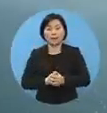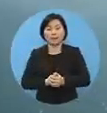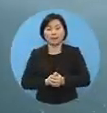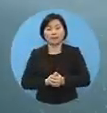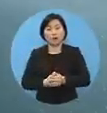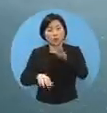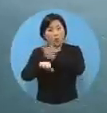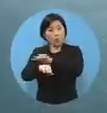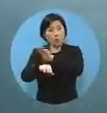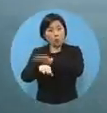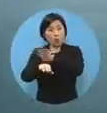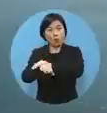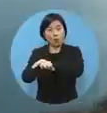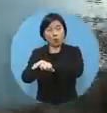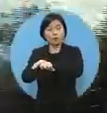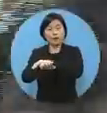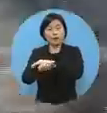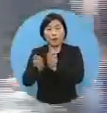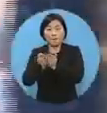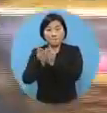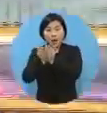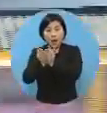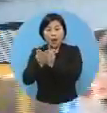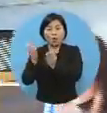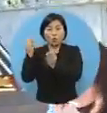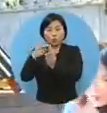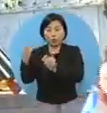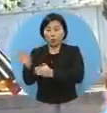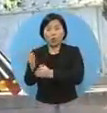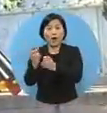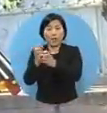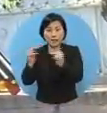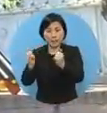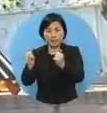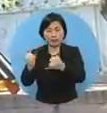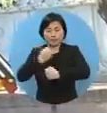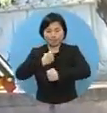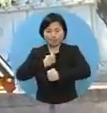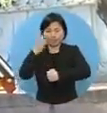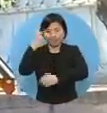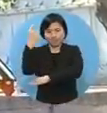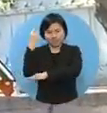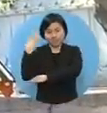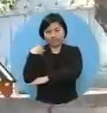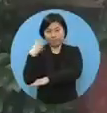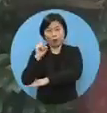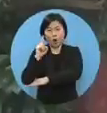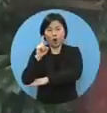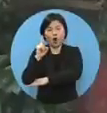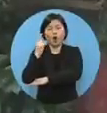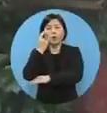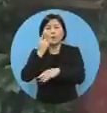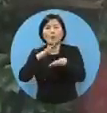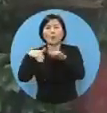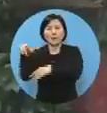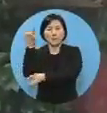관음전 얼음 쪽에는 남해 바다를 지나다니는 선박들의 안전과 어미들의 생명을 지켜준다는 해수 관세음